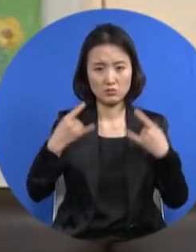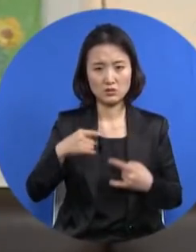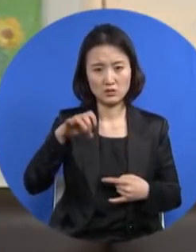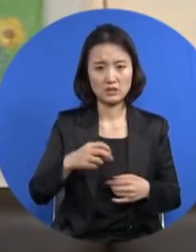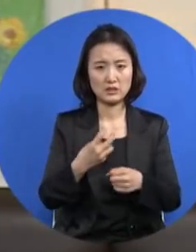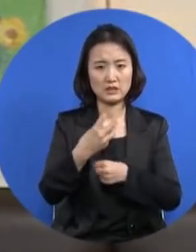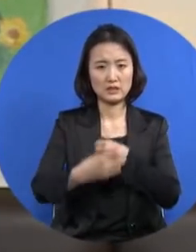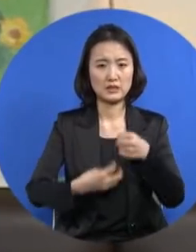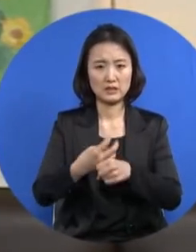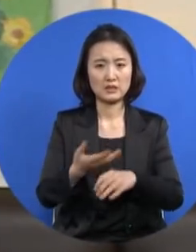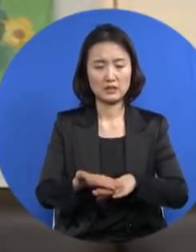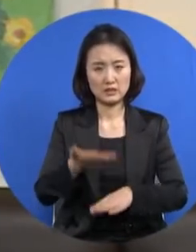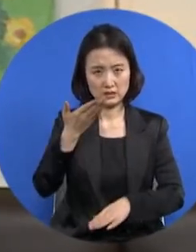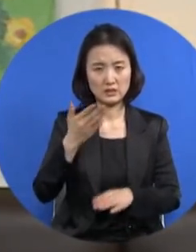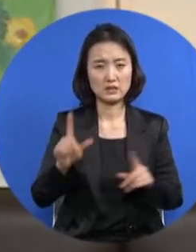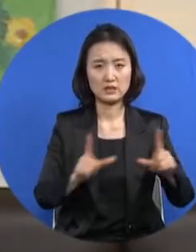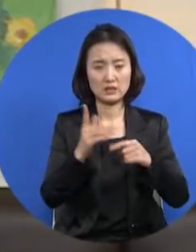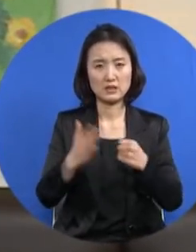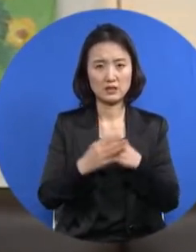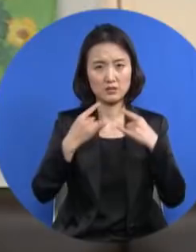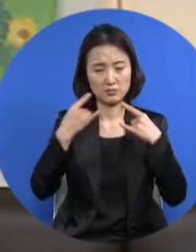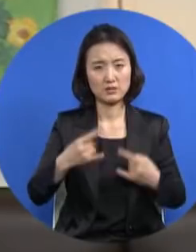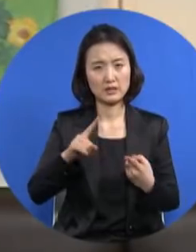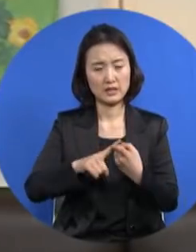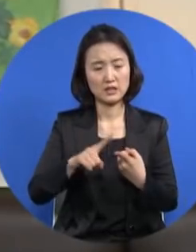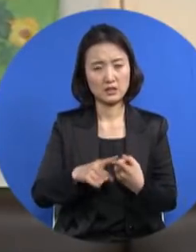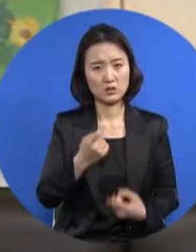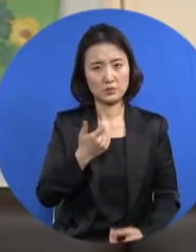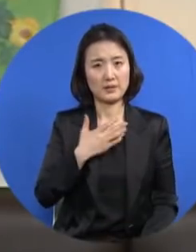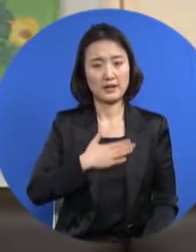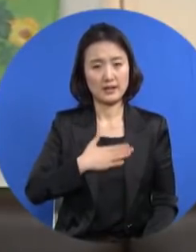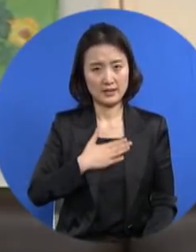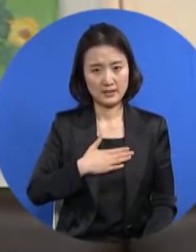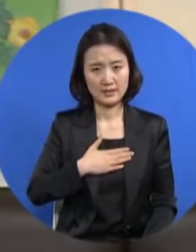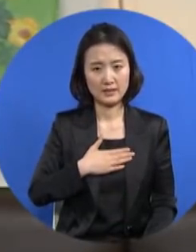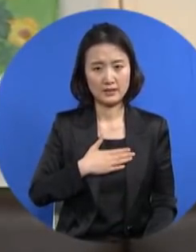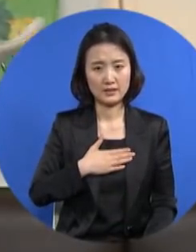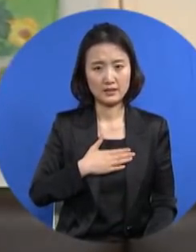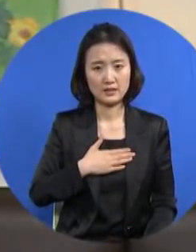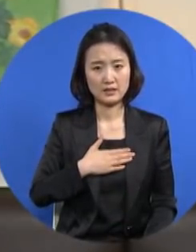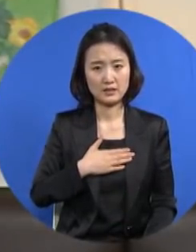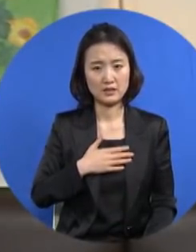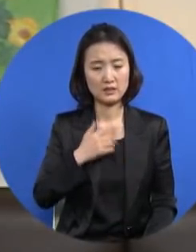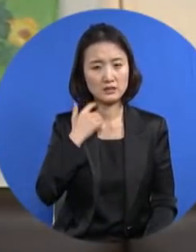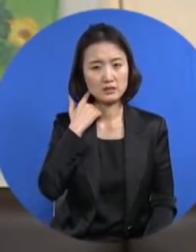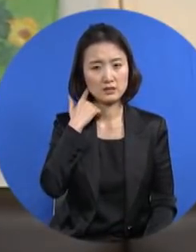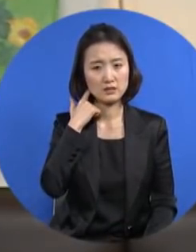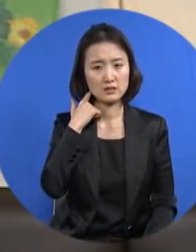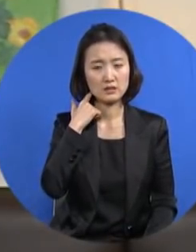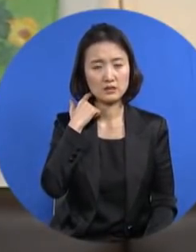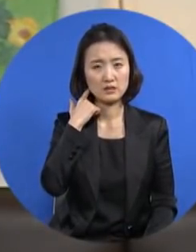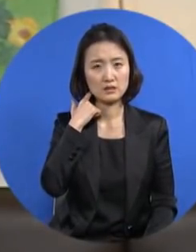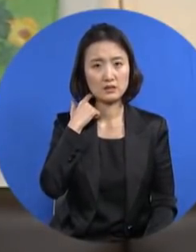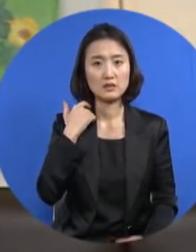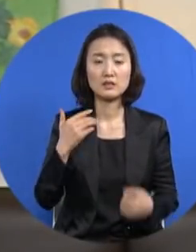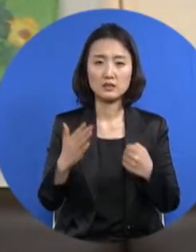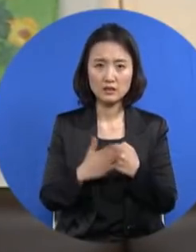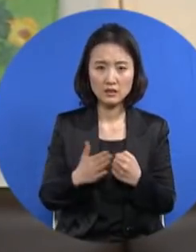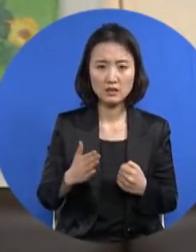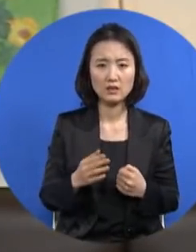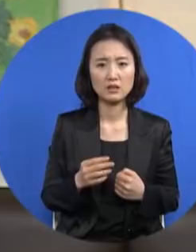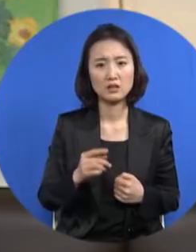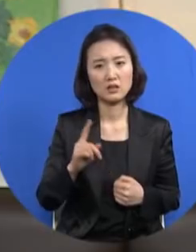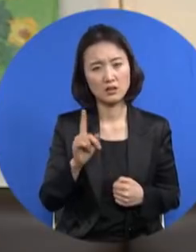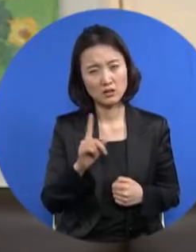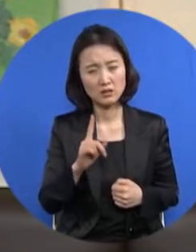때문에 프랑스를 좀 알아요. 그러면 내가 그래서 그 아이템을 그 안에서